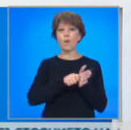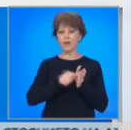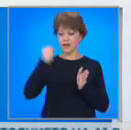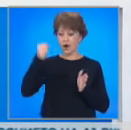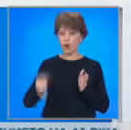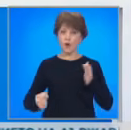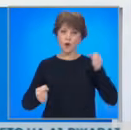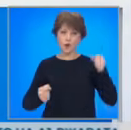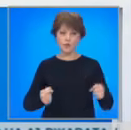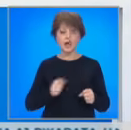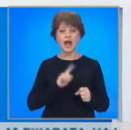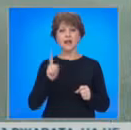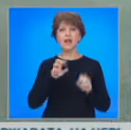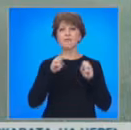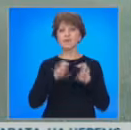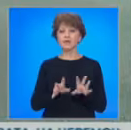не позволяват изпреварване.